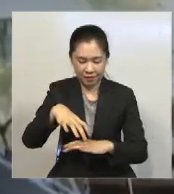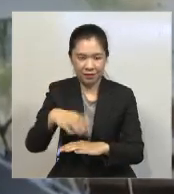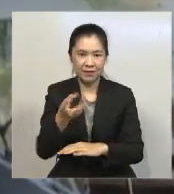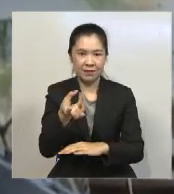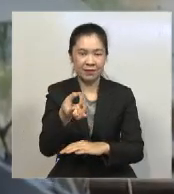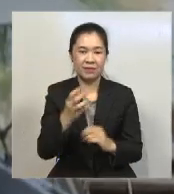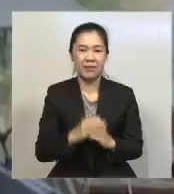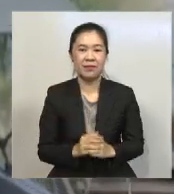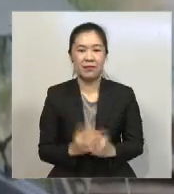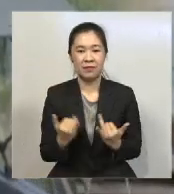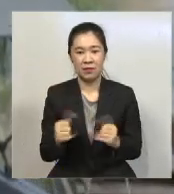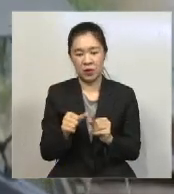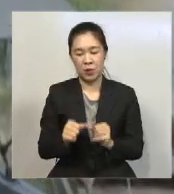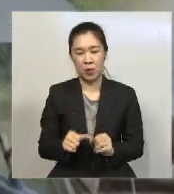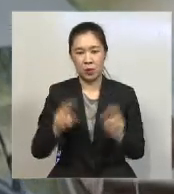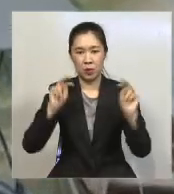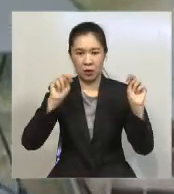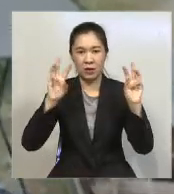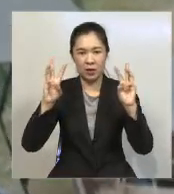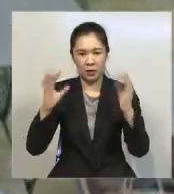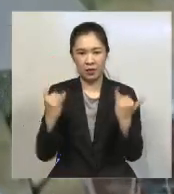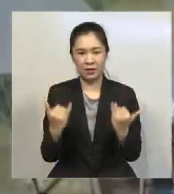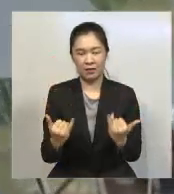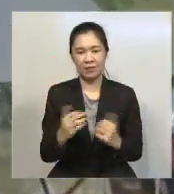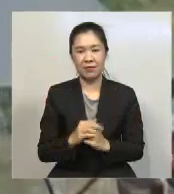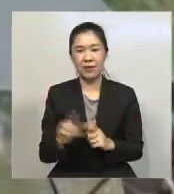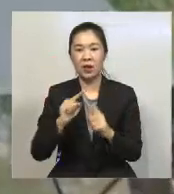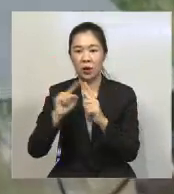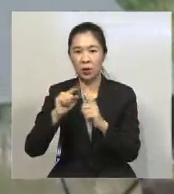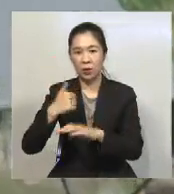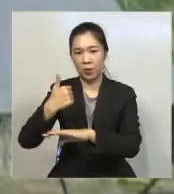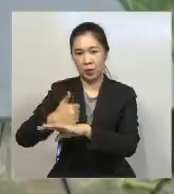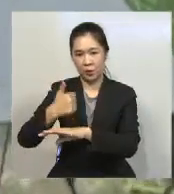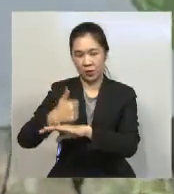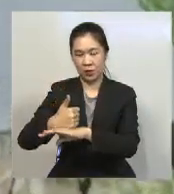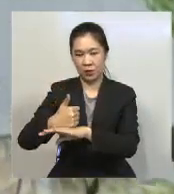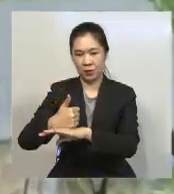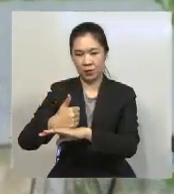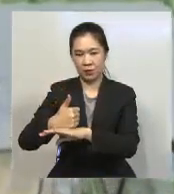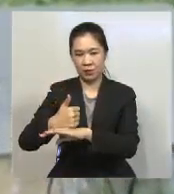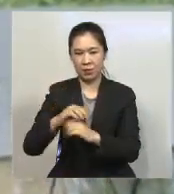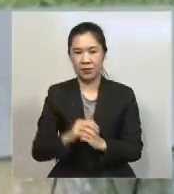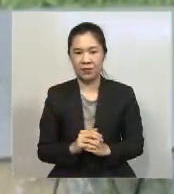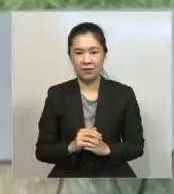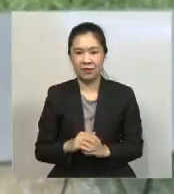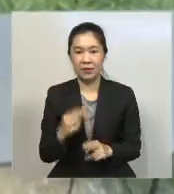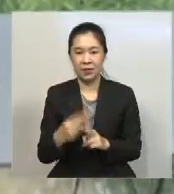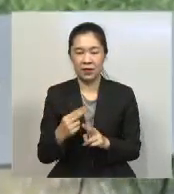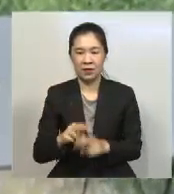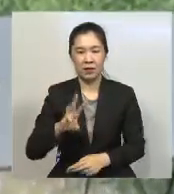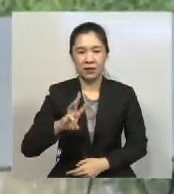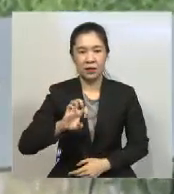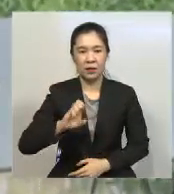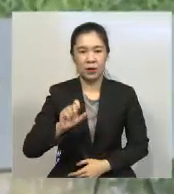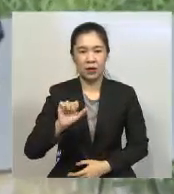อย่างที่บอกนะคะว่าตอนนี้นุ้ยอยู่ที่นครสวรรค์เดี๋ยวเรามาพูดคุยกับผอ.โครงการชลประทานนครสวรรค์นะคะผอ.วิสารกันค่ะถึงเรื่องว่าตอ